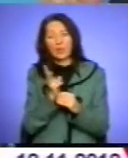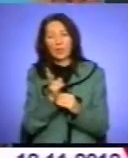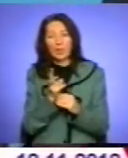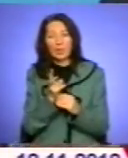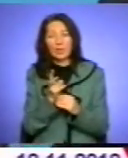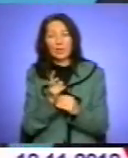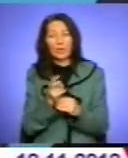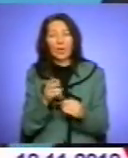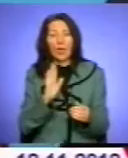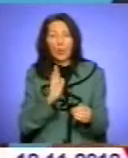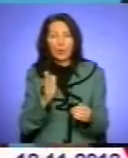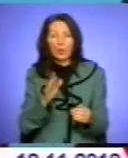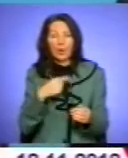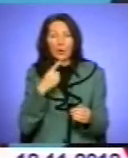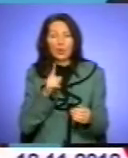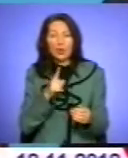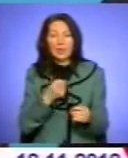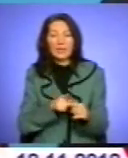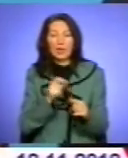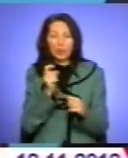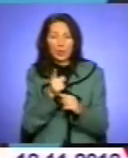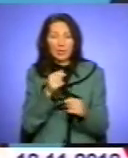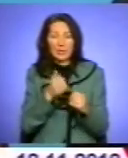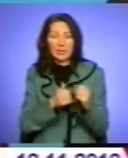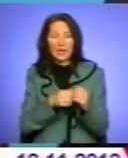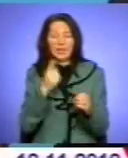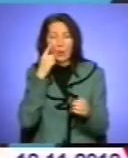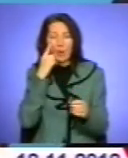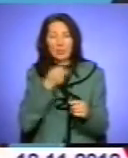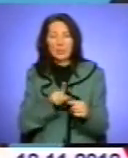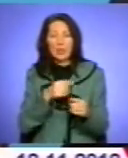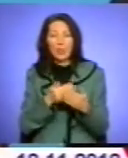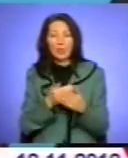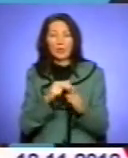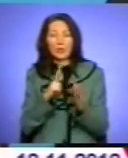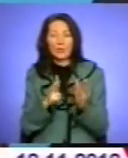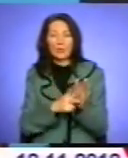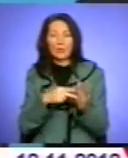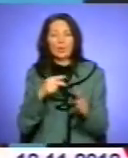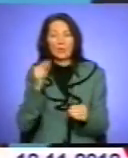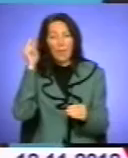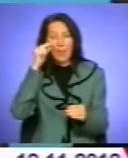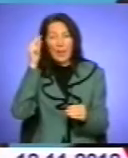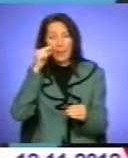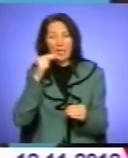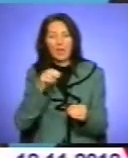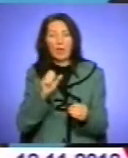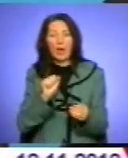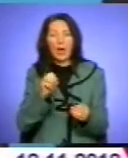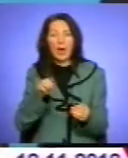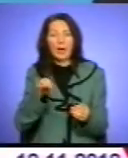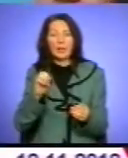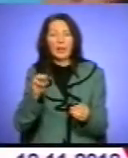10. Будемо виходити з того, що це 11, середній бал атестата. Це приблизно 18 предметів в атестаті є,